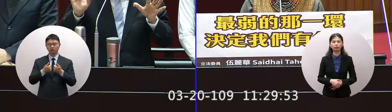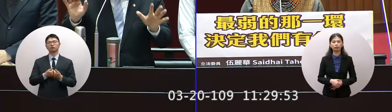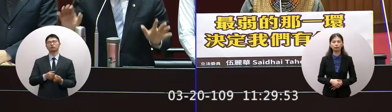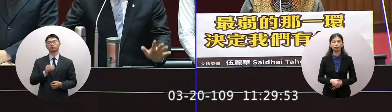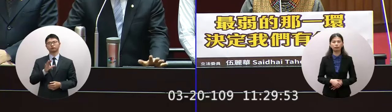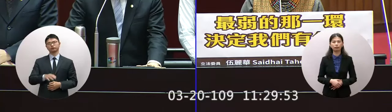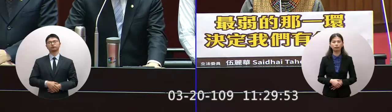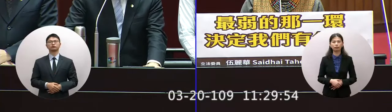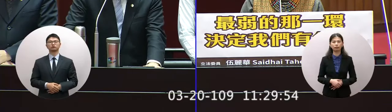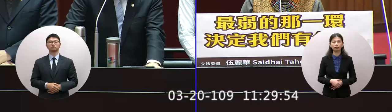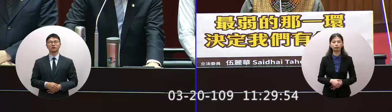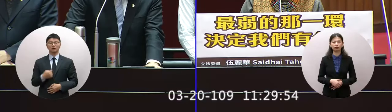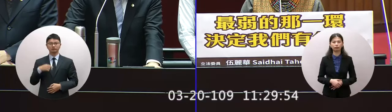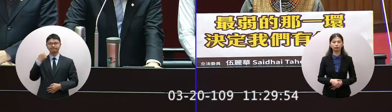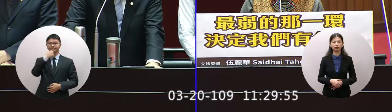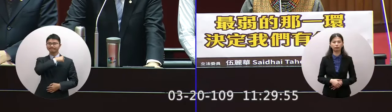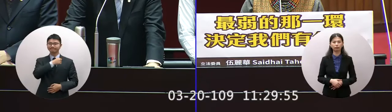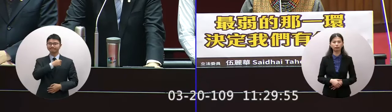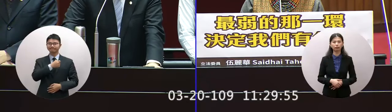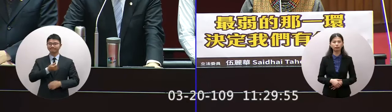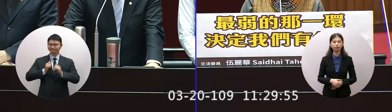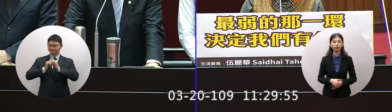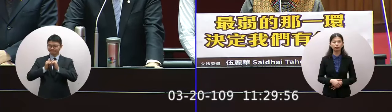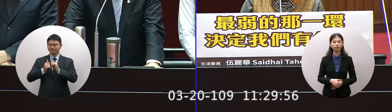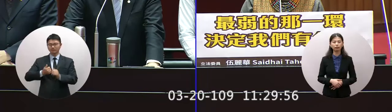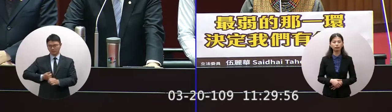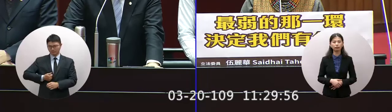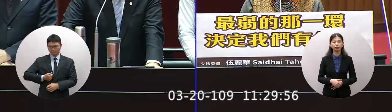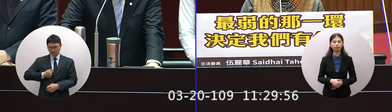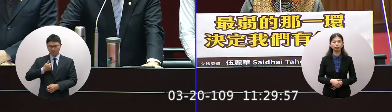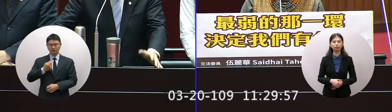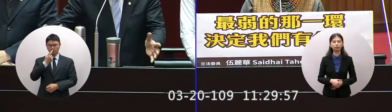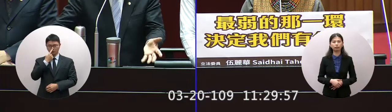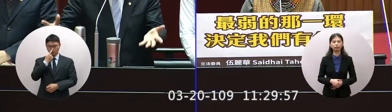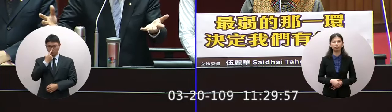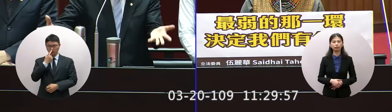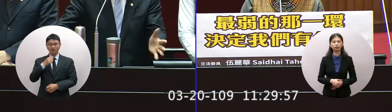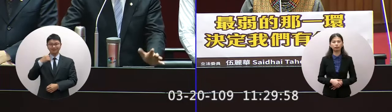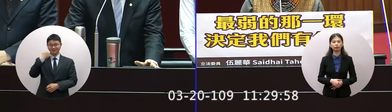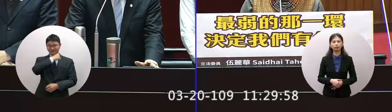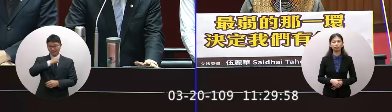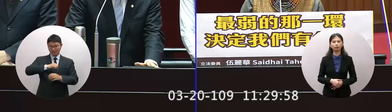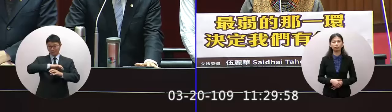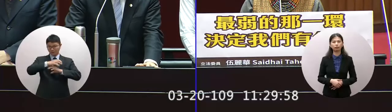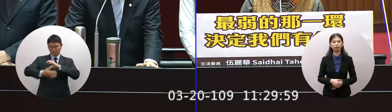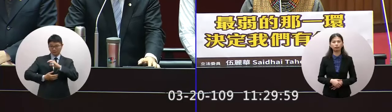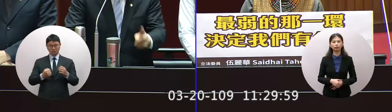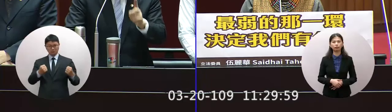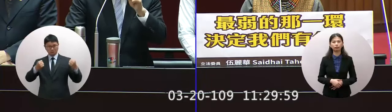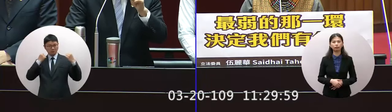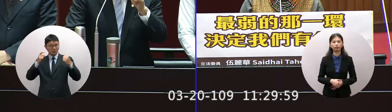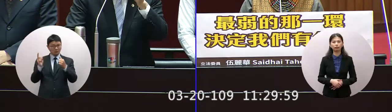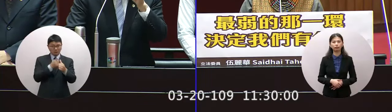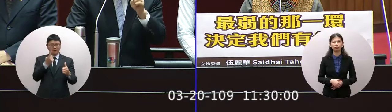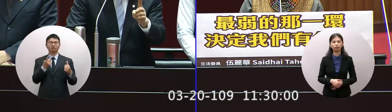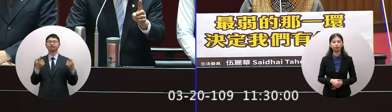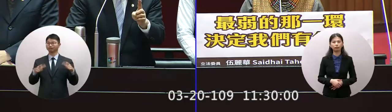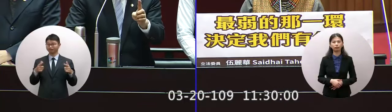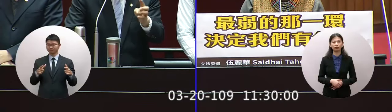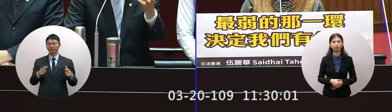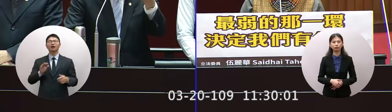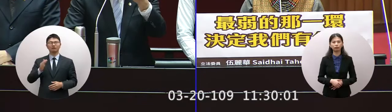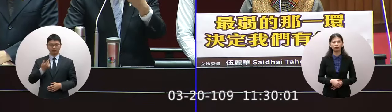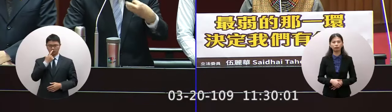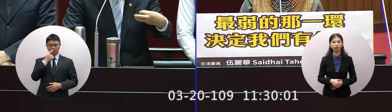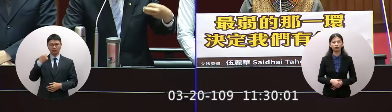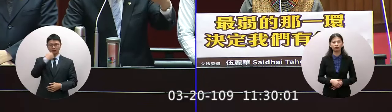以台湾人真的，我们不是全世界最强最大的国家，但我们的国